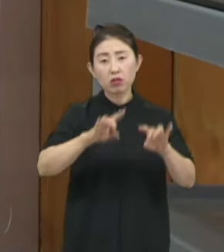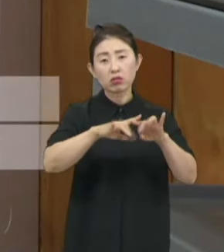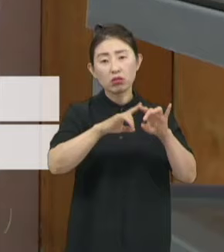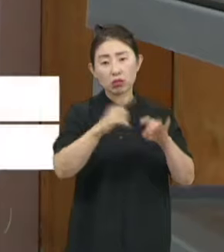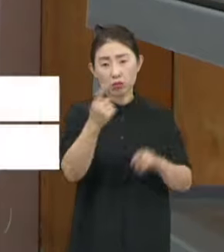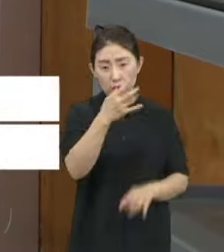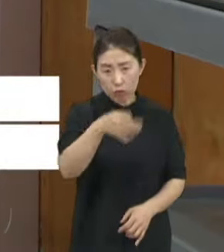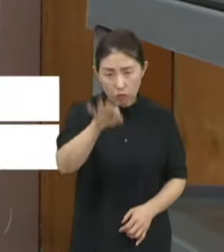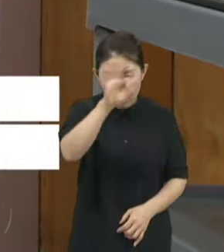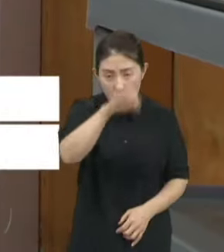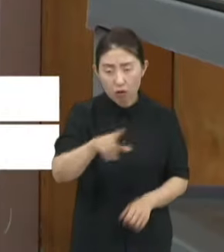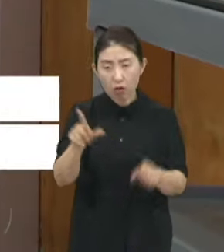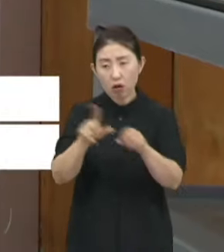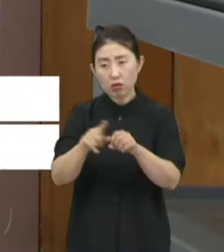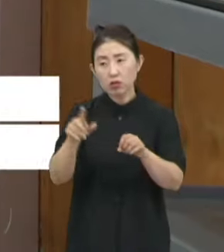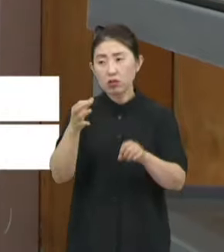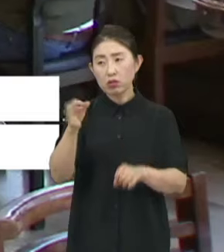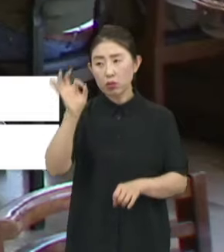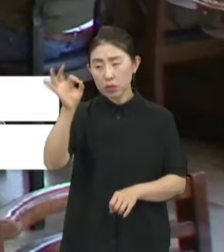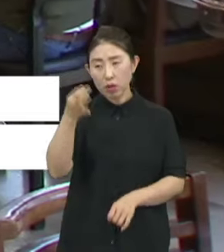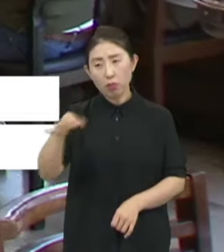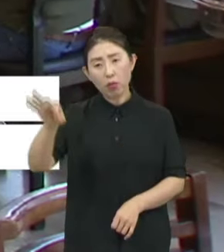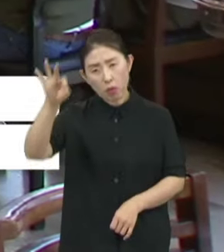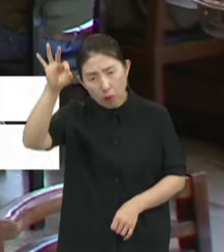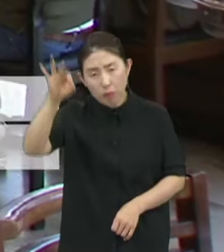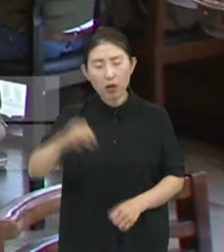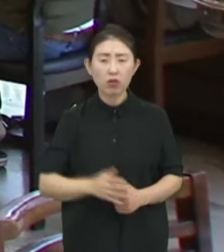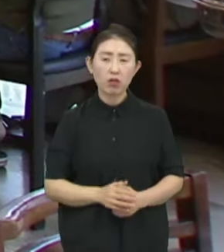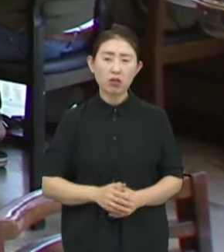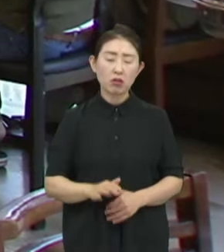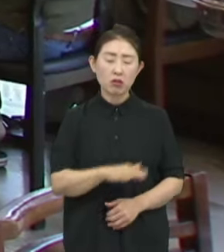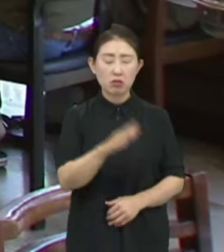등 공공요금 인상까지 예상돼 하반기로 갈수록